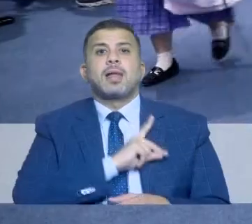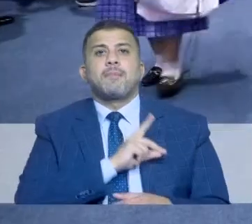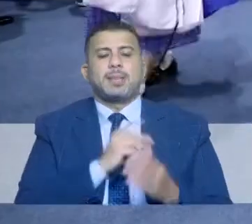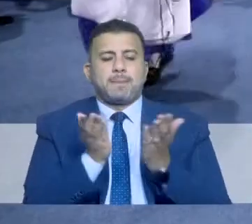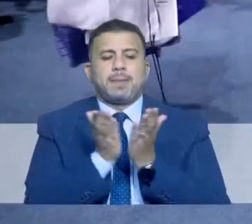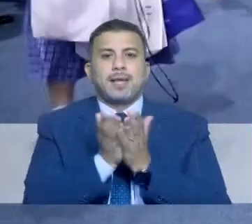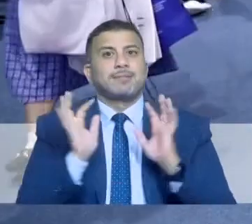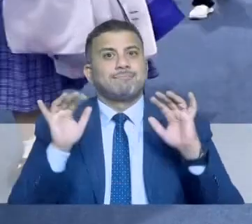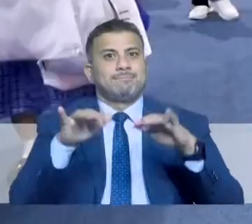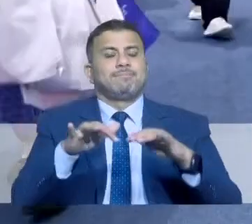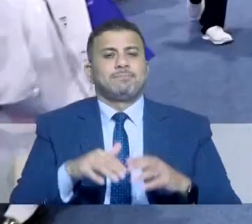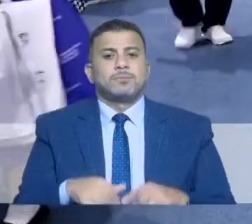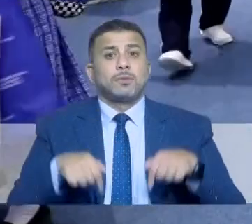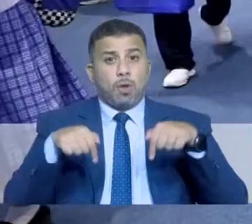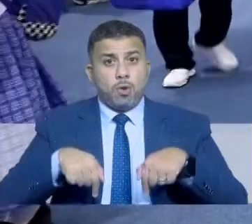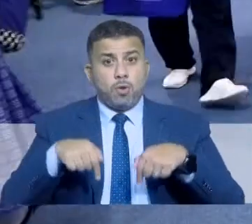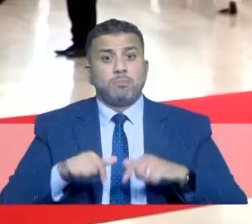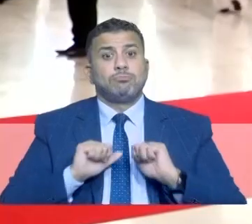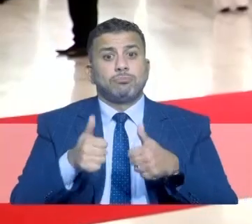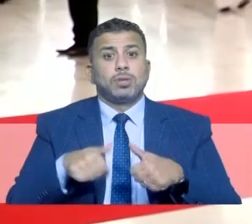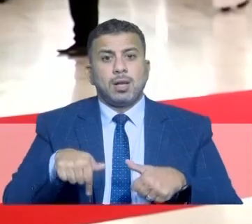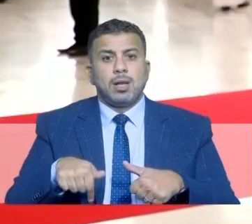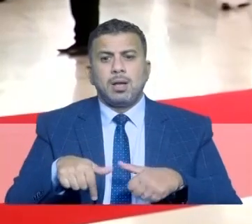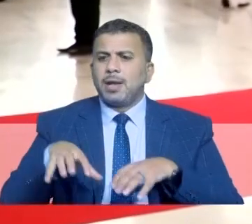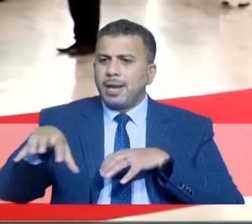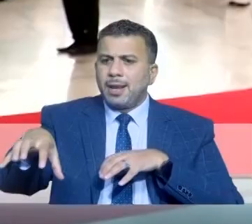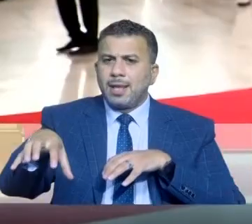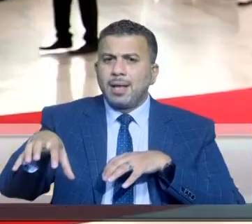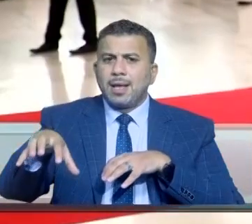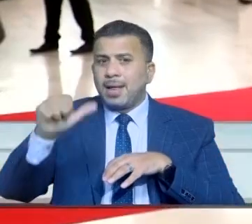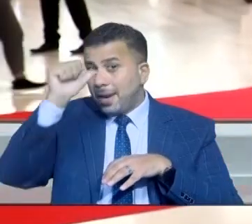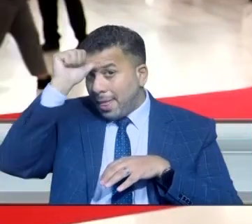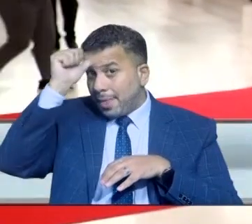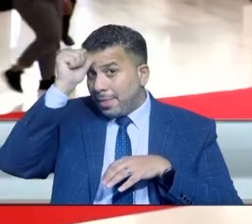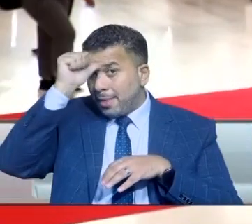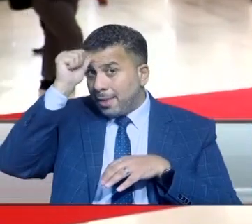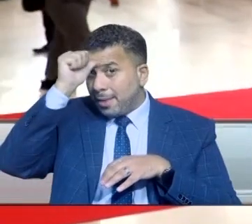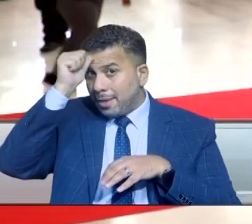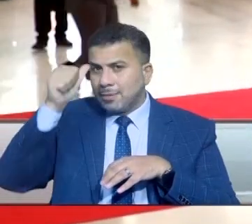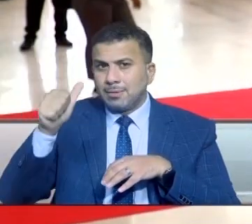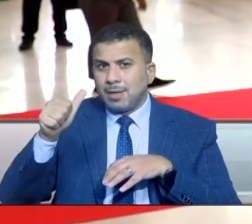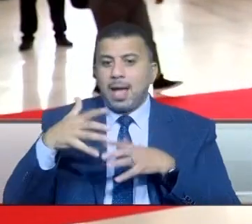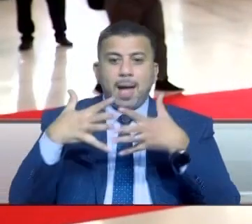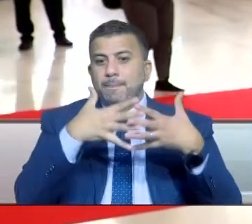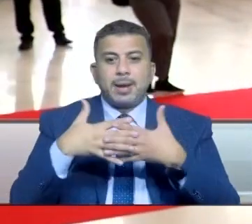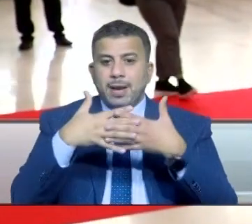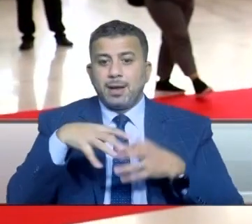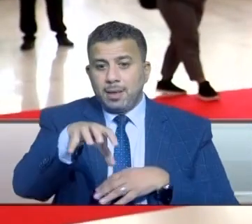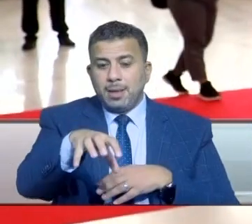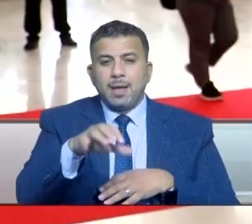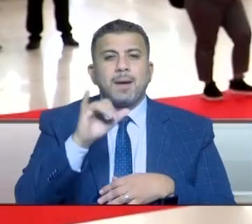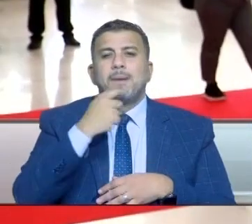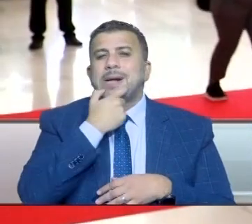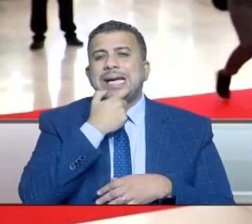المدارس. اليوم طبعاً مشاركين مع أجنحة، جناح الهند بشكل قوي، جناح أمريكا، جناح